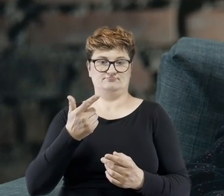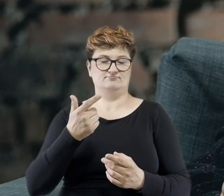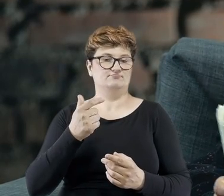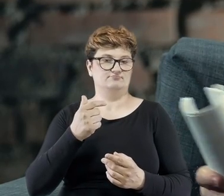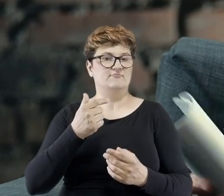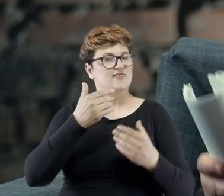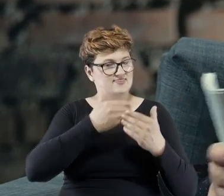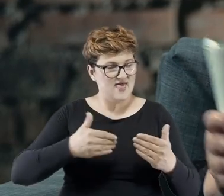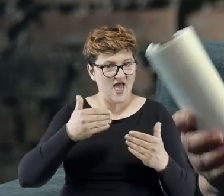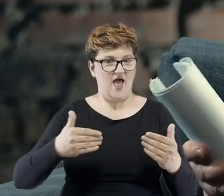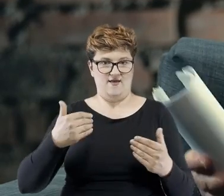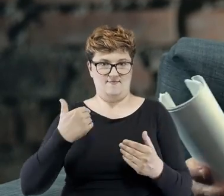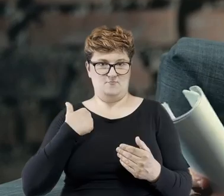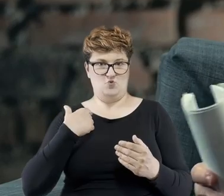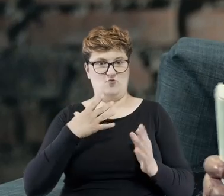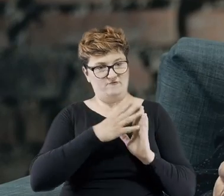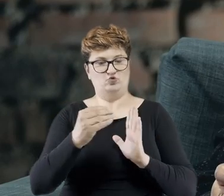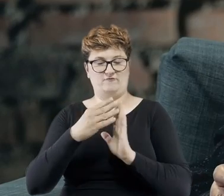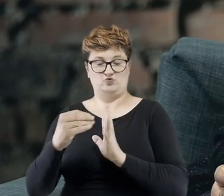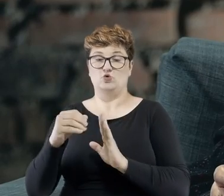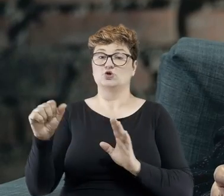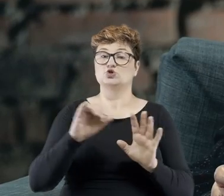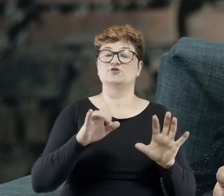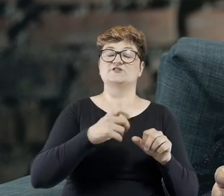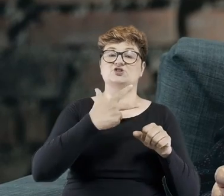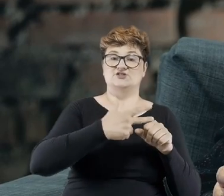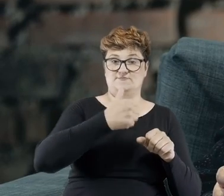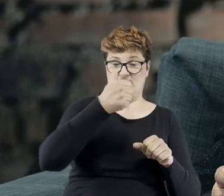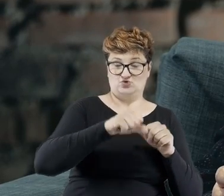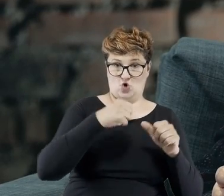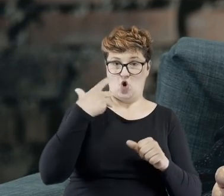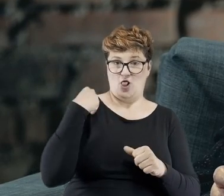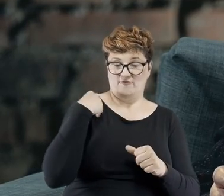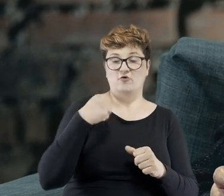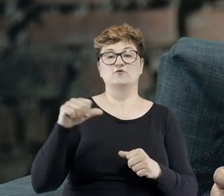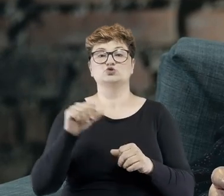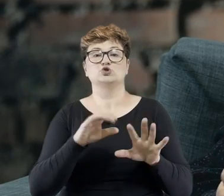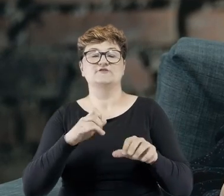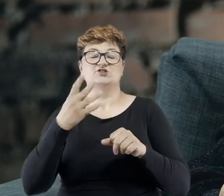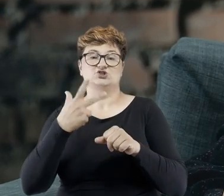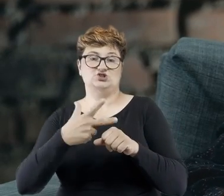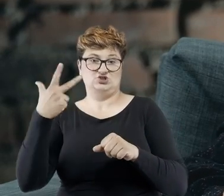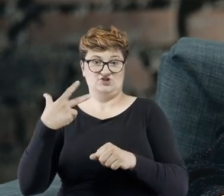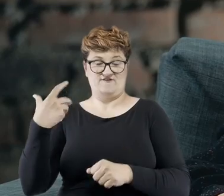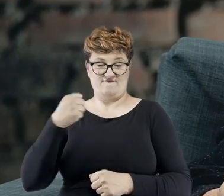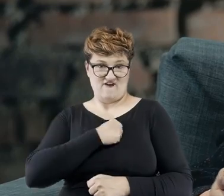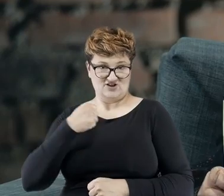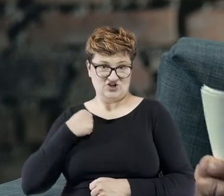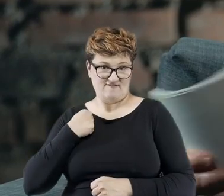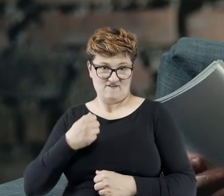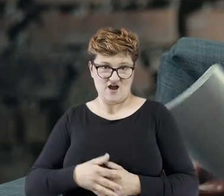dwóch teatralnych inscenizacji. Najpierw w 1931 roku we Lwowie, w 1933 roku w